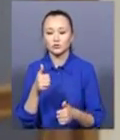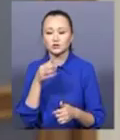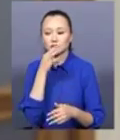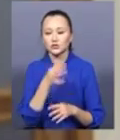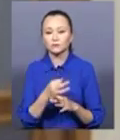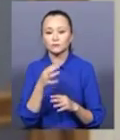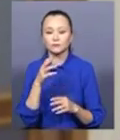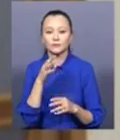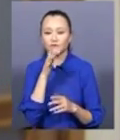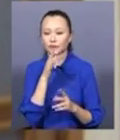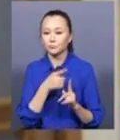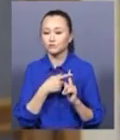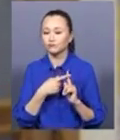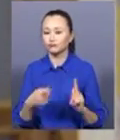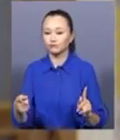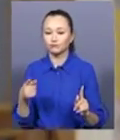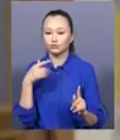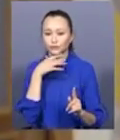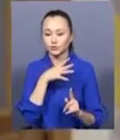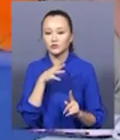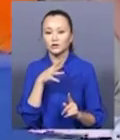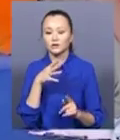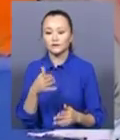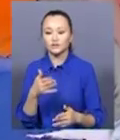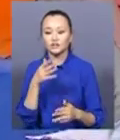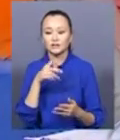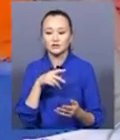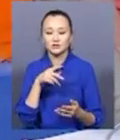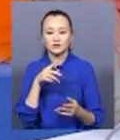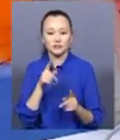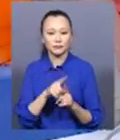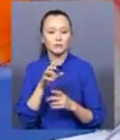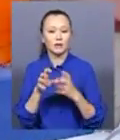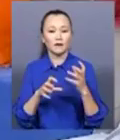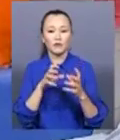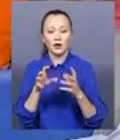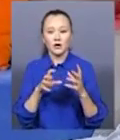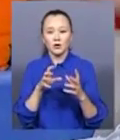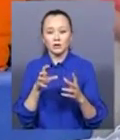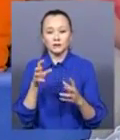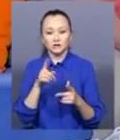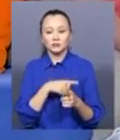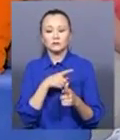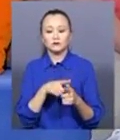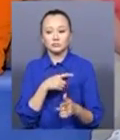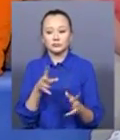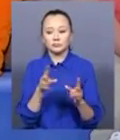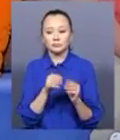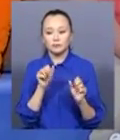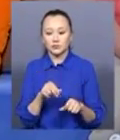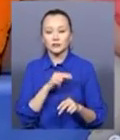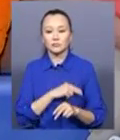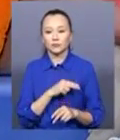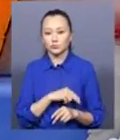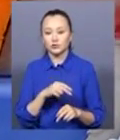так, промежуток времени... Ведь вы же с такими мировыми именами смогли поработать. Да, да,